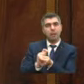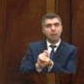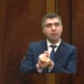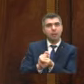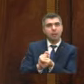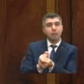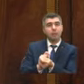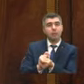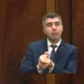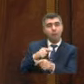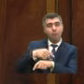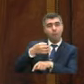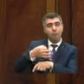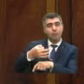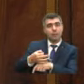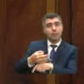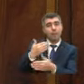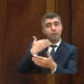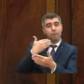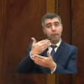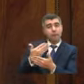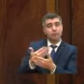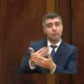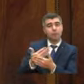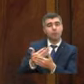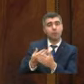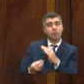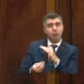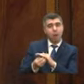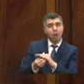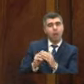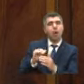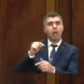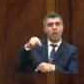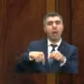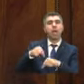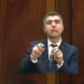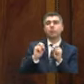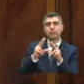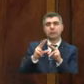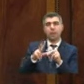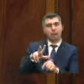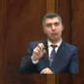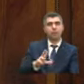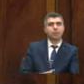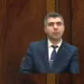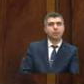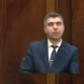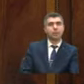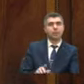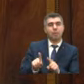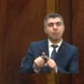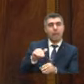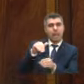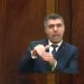التاريخ، ومواجهة الفساد والاستبداد لا تزال مستمرة معنا تني. إلا رجعنا المسائل ديال الأحزاب